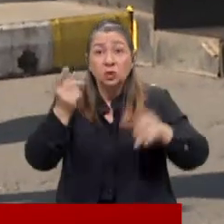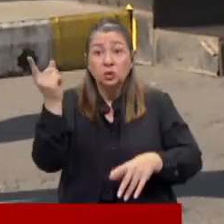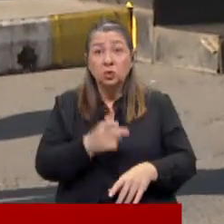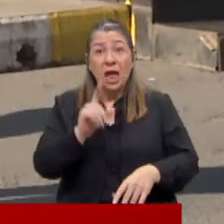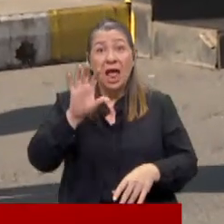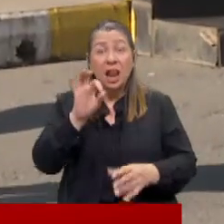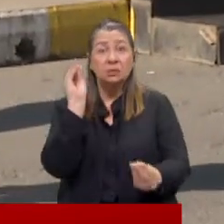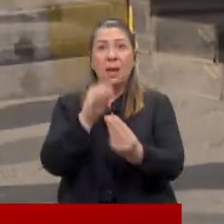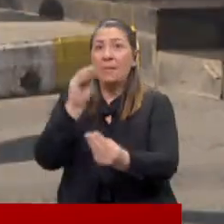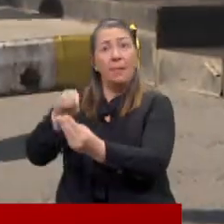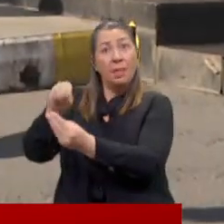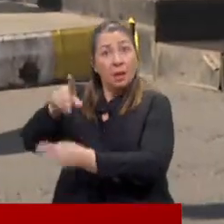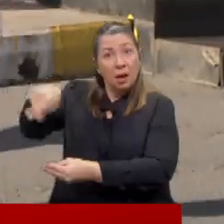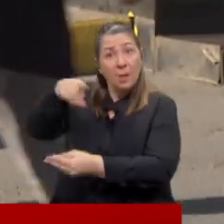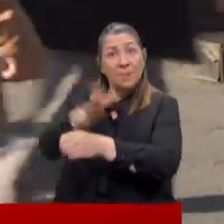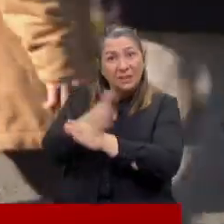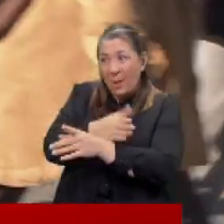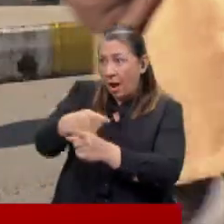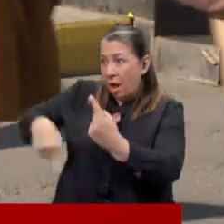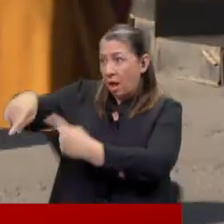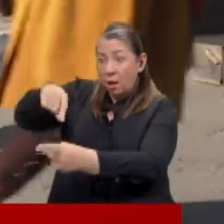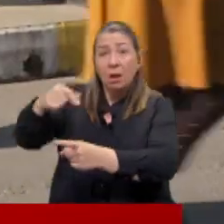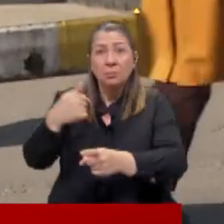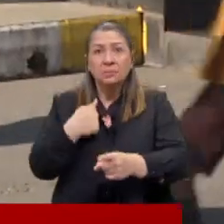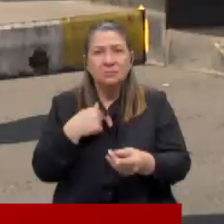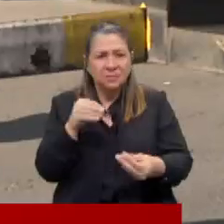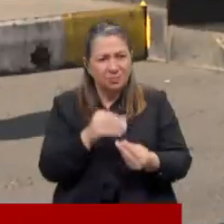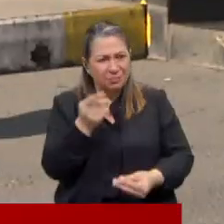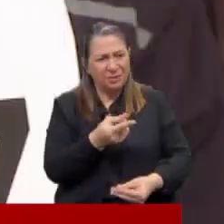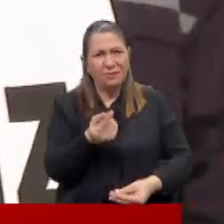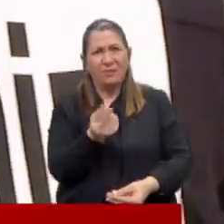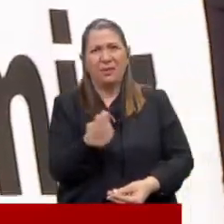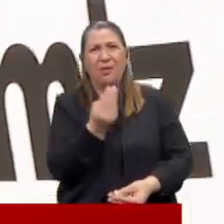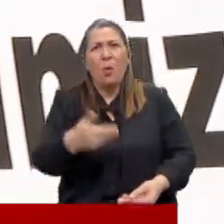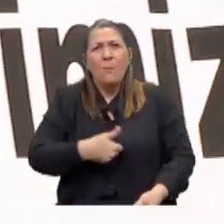%50 zam gelirken bizim bu zam oranımız çok komik, insani değil.